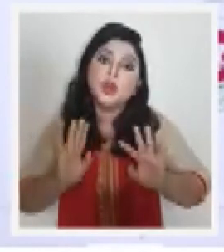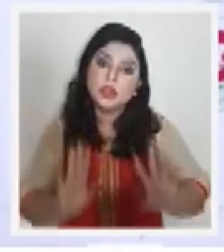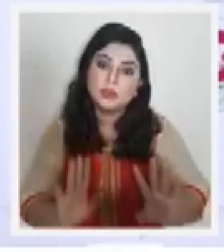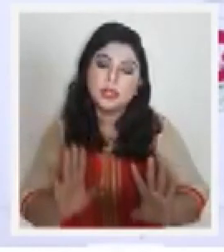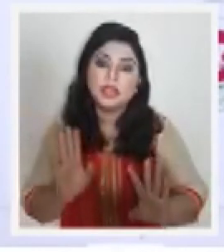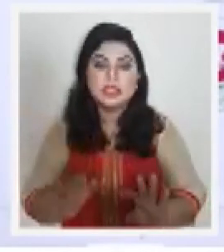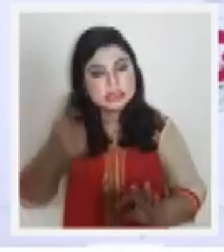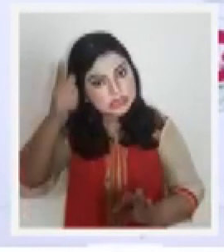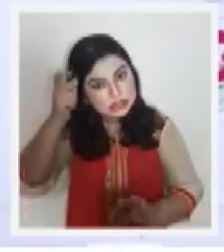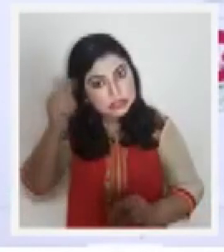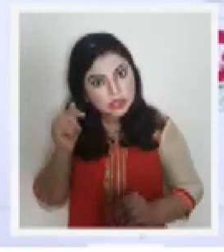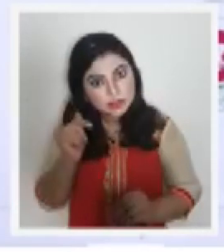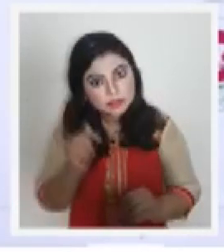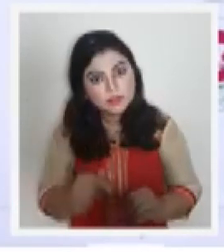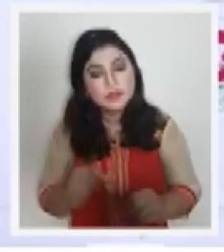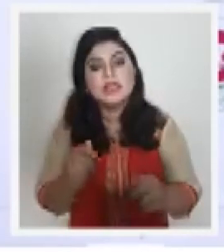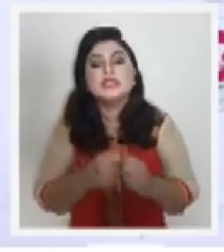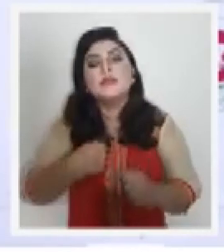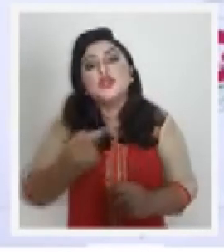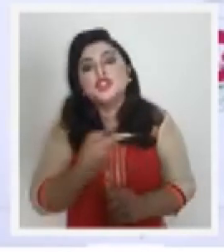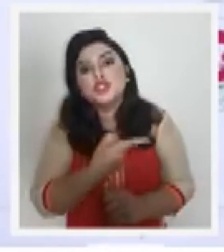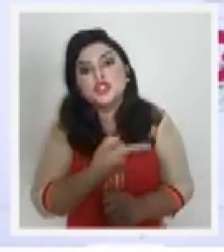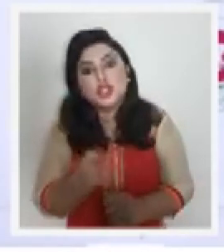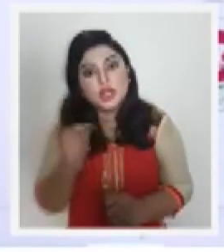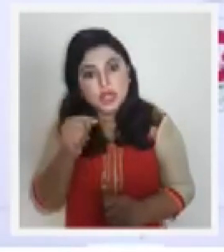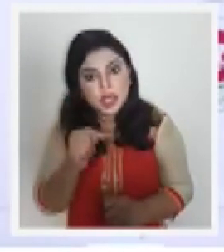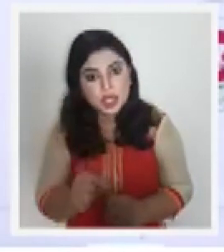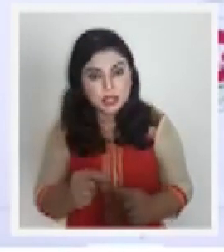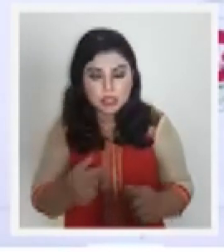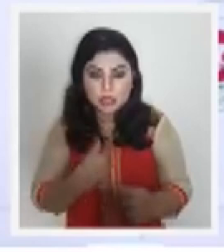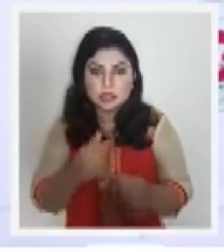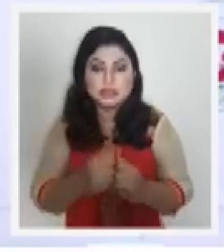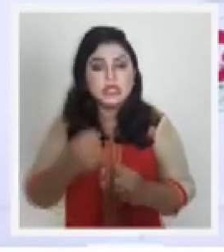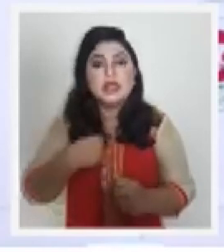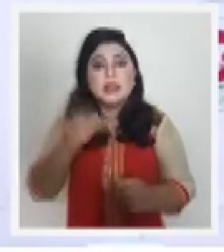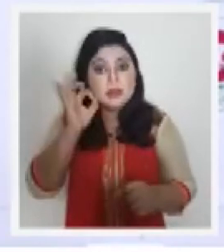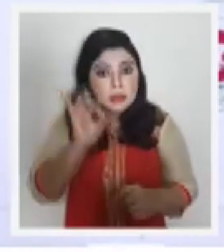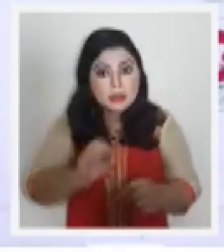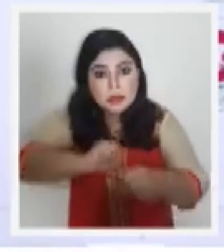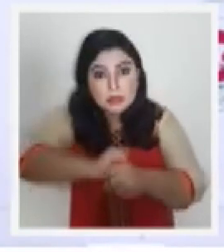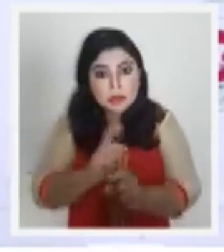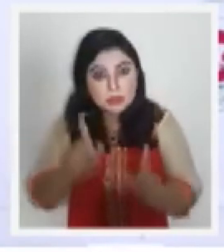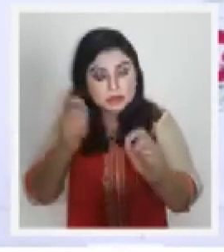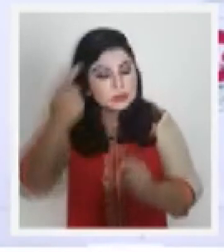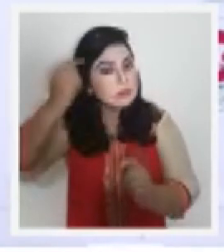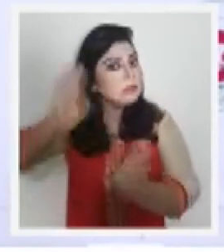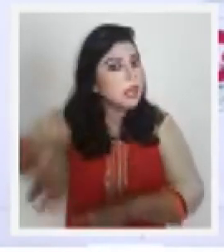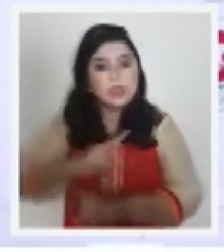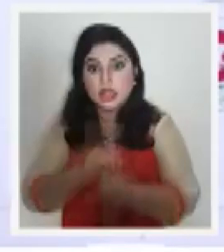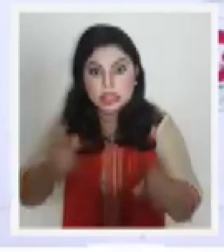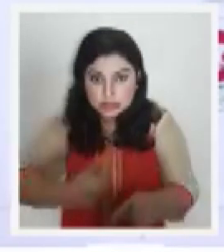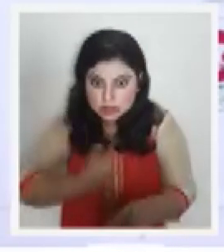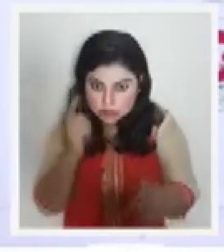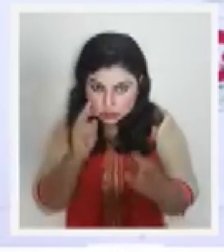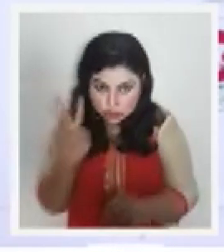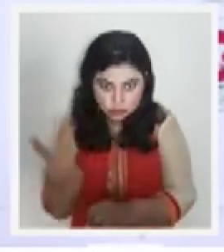ক্ষেত্রে জটিলতা আসবে এটা আমরা জানি না। কাজেই জটিলতার কথা চিন্তা করেই আমাদের সকলকেই